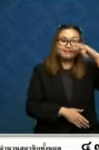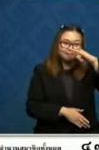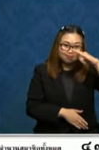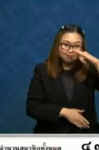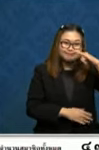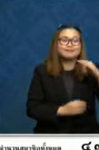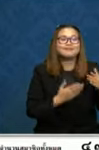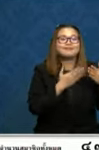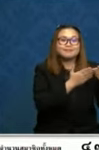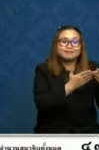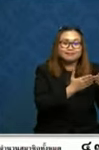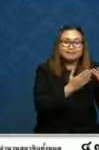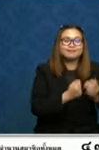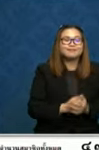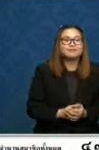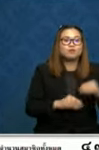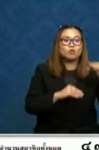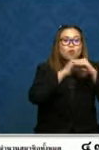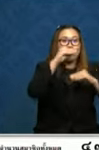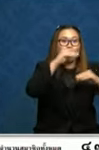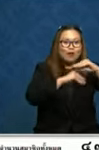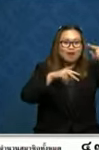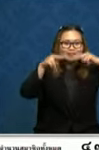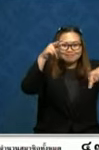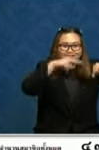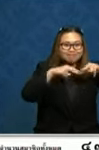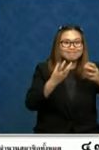ครงการจัดหาเครื่องมือนะคะเครื่องใช้ใน